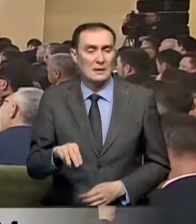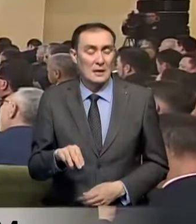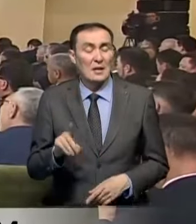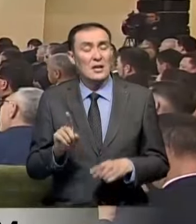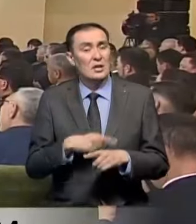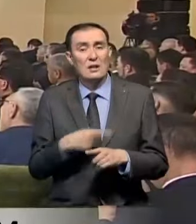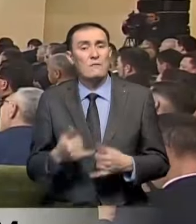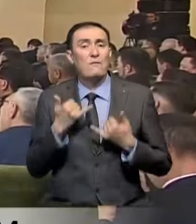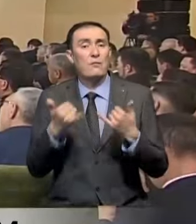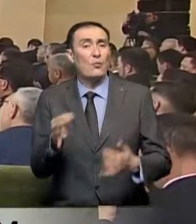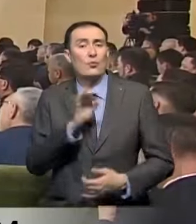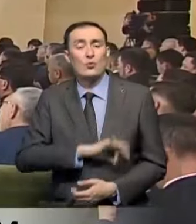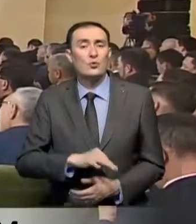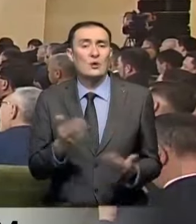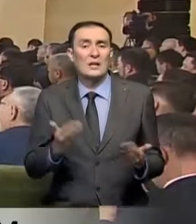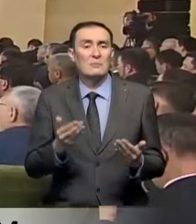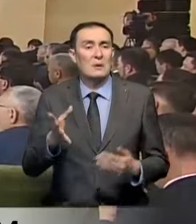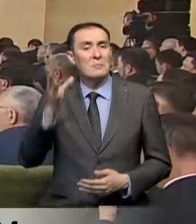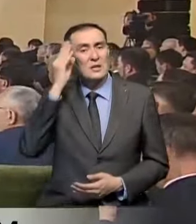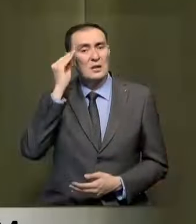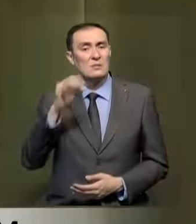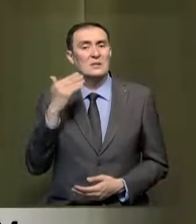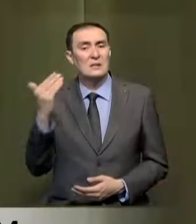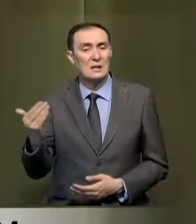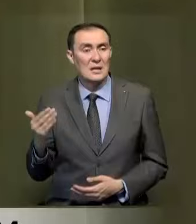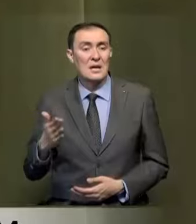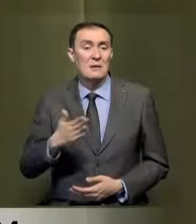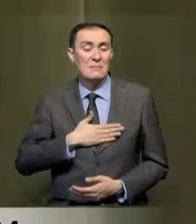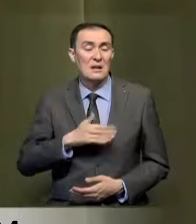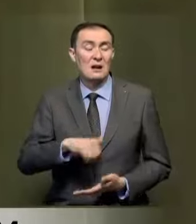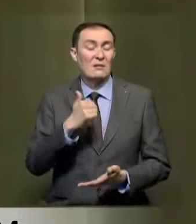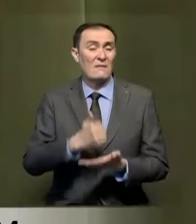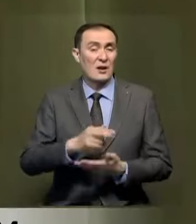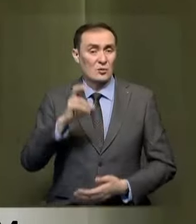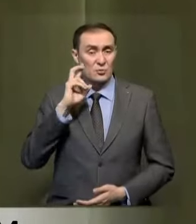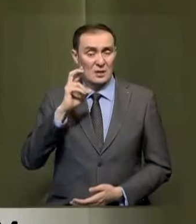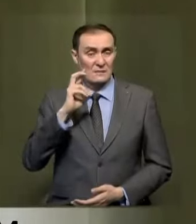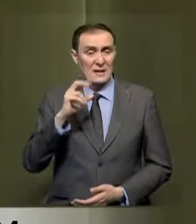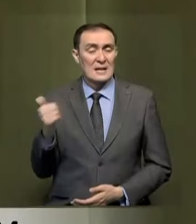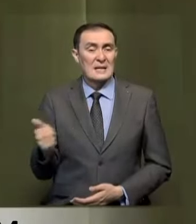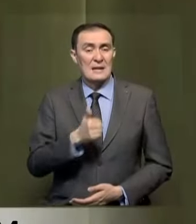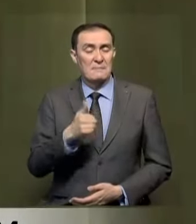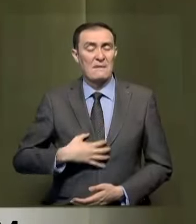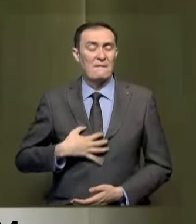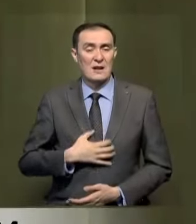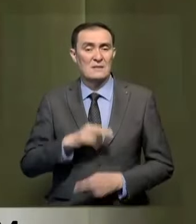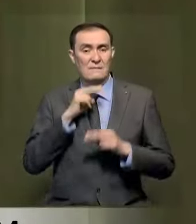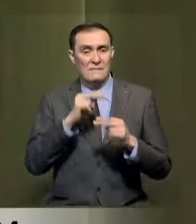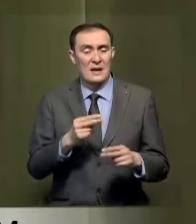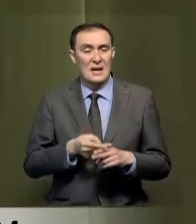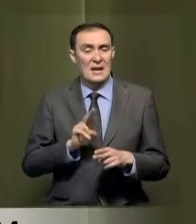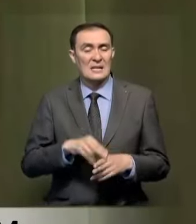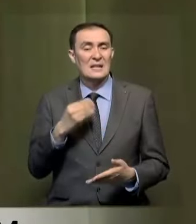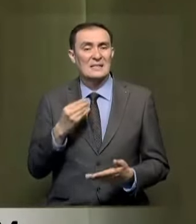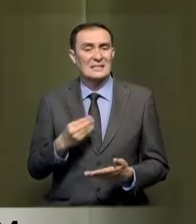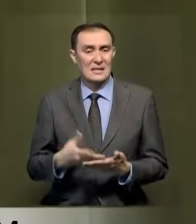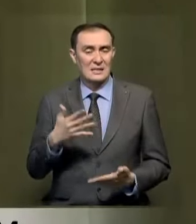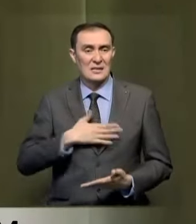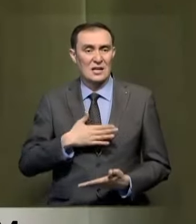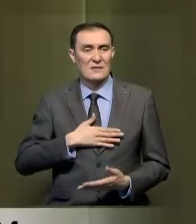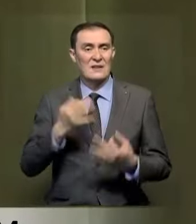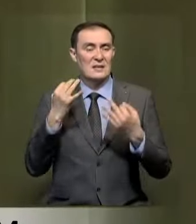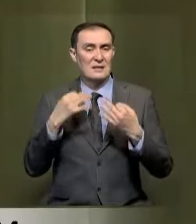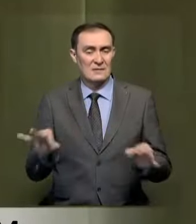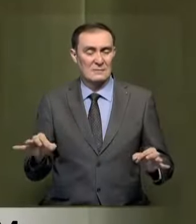или в угоду пристрастный мнением со стороны для меня как главы государства на первом месте стоят ценности нашей